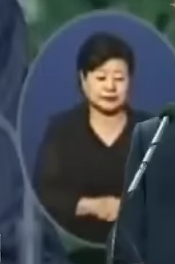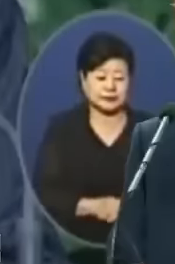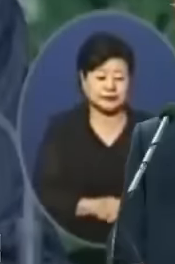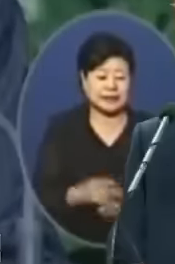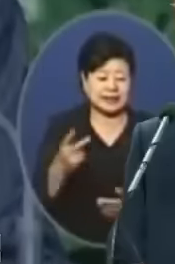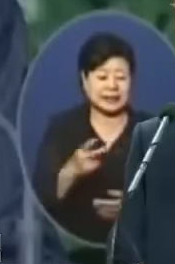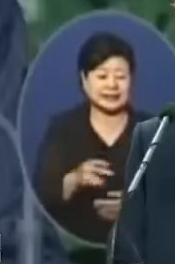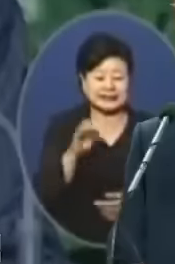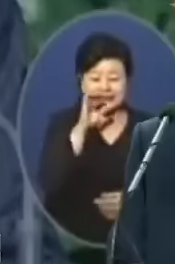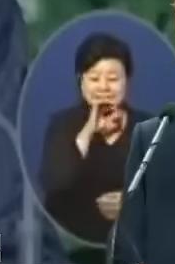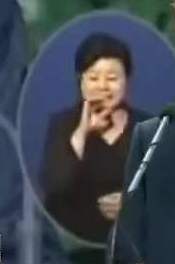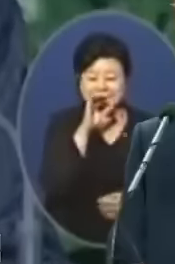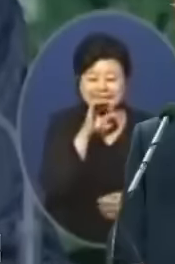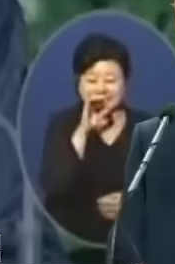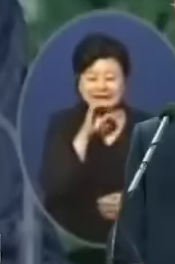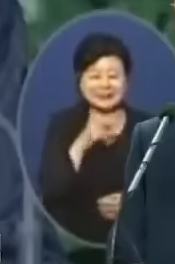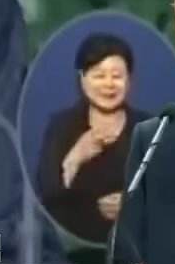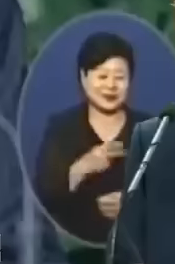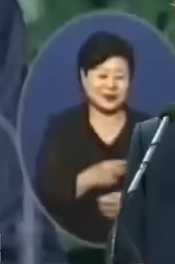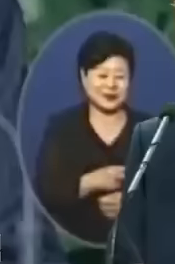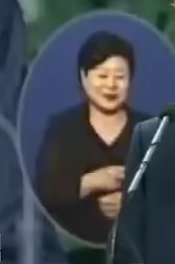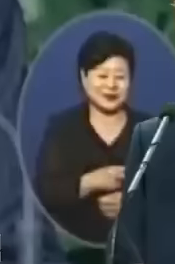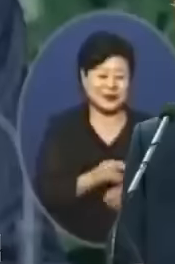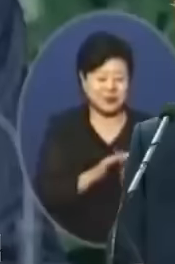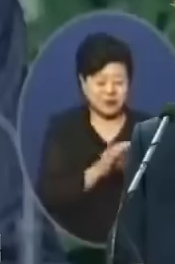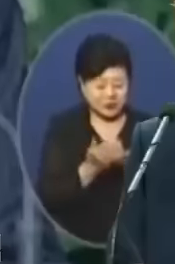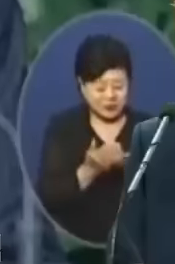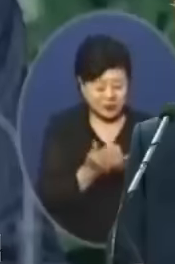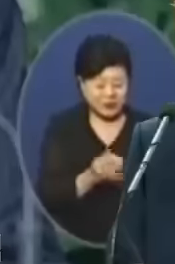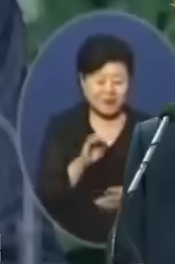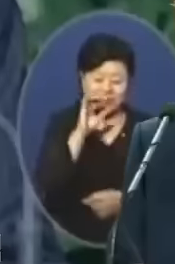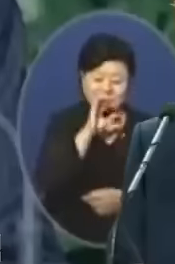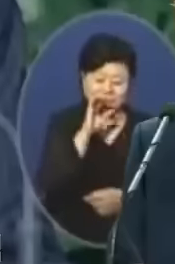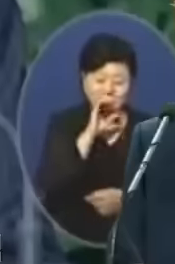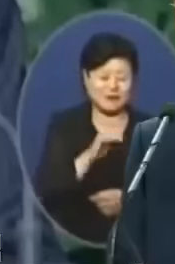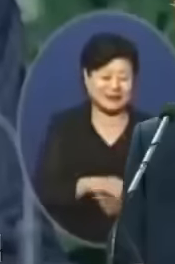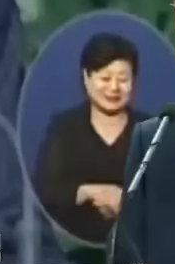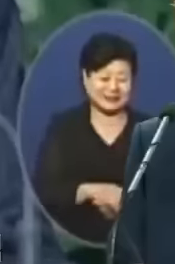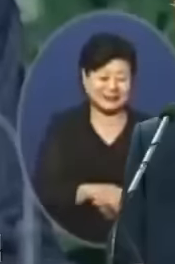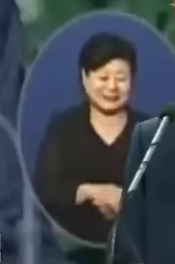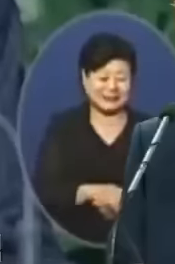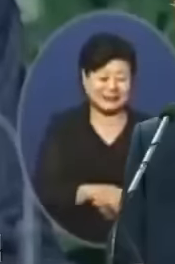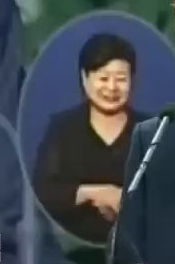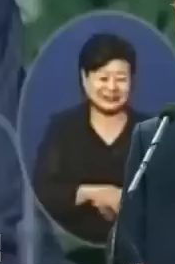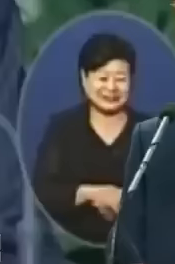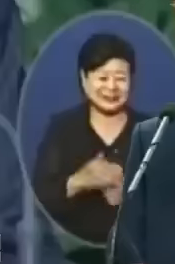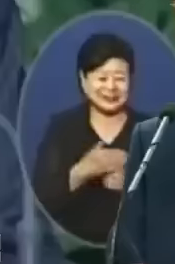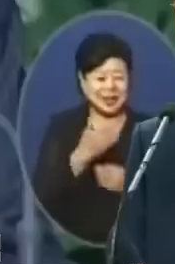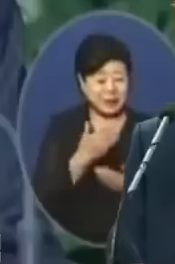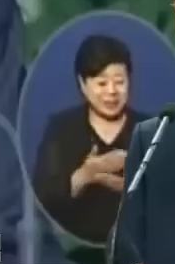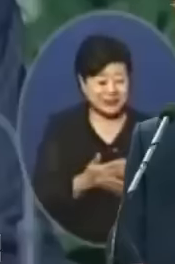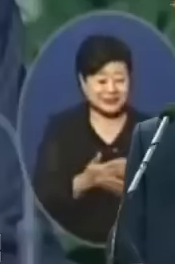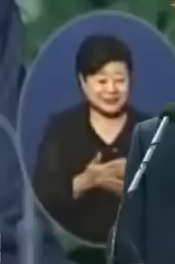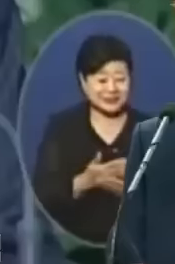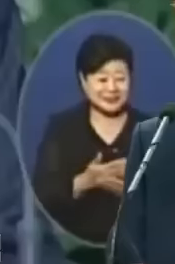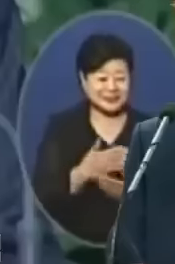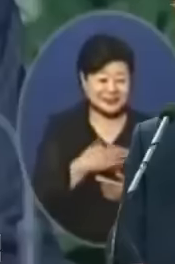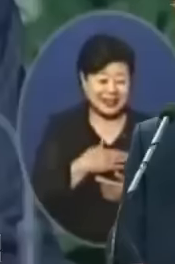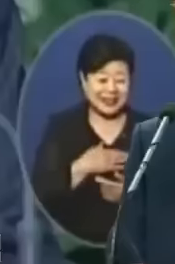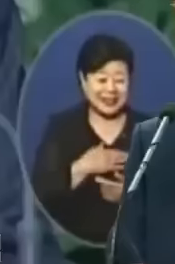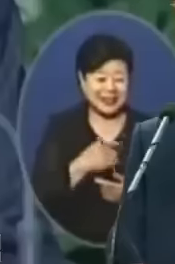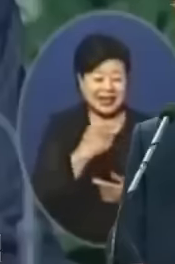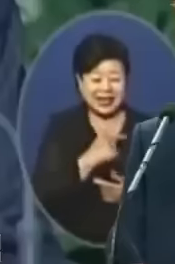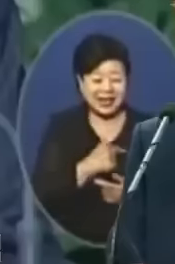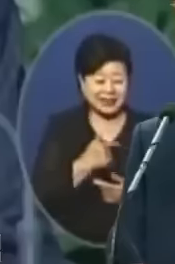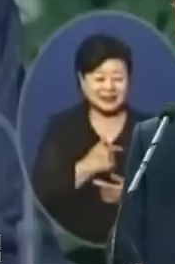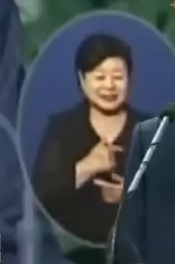리허설을 하고 또 펼쳐보고 또 리허설을 하고, 내가 은혜를 받아서 내